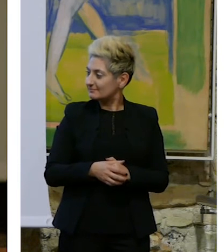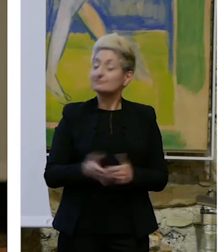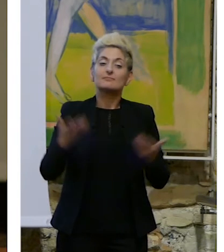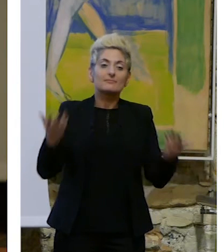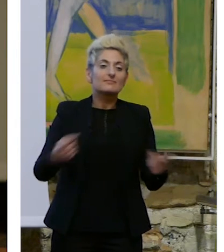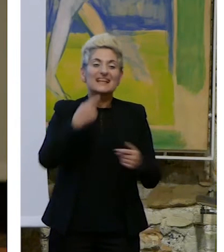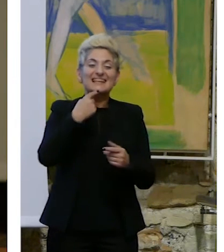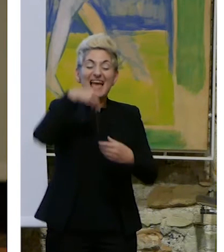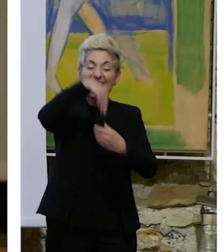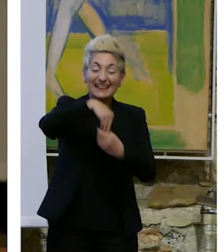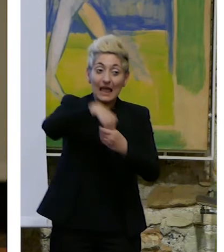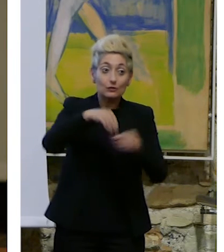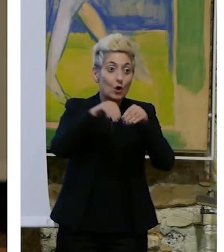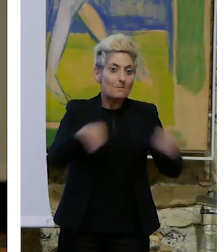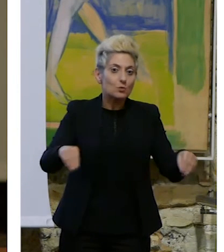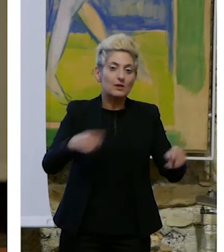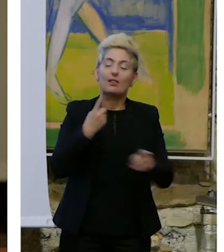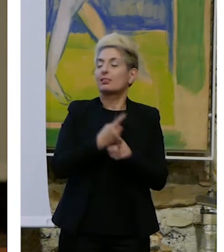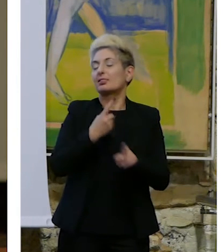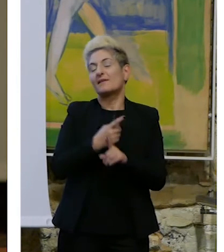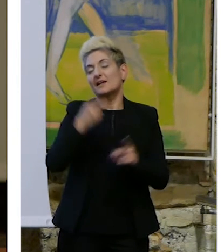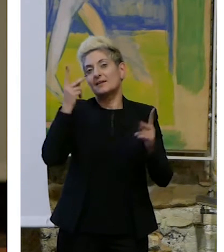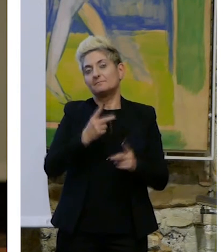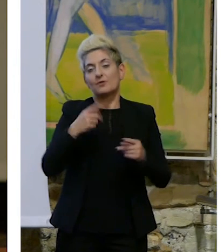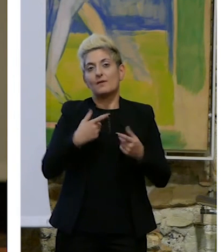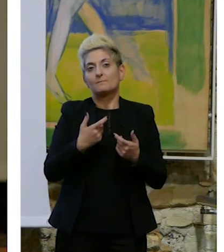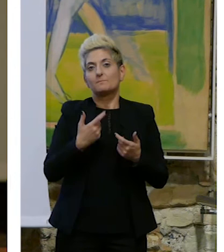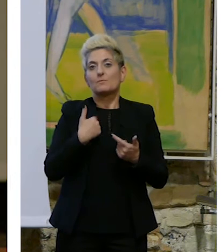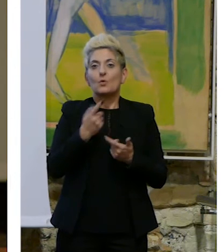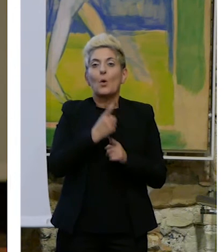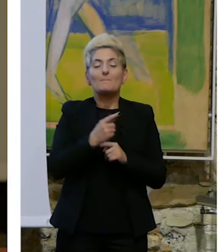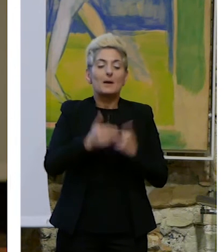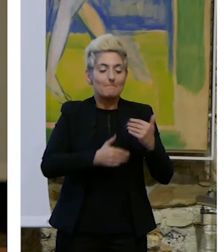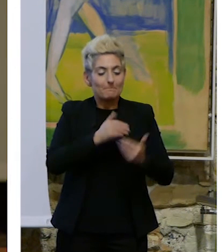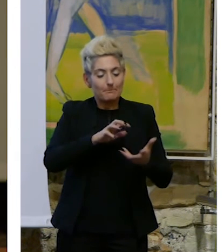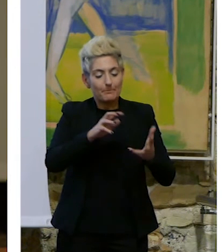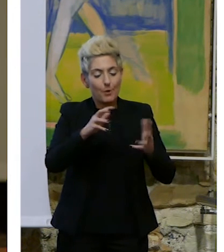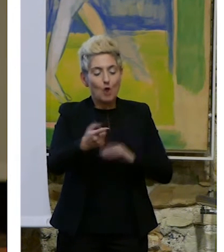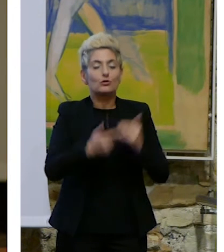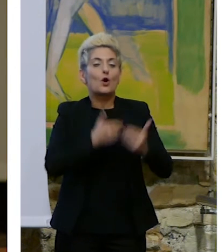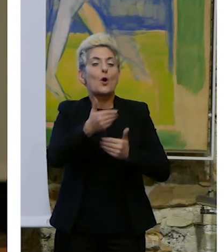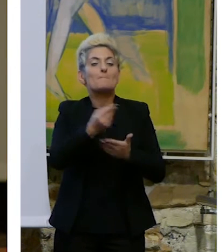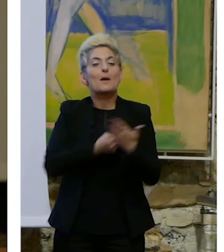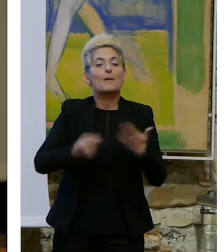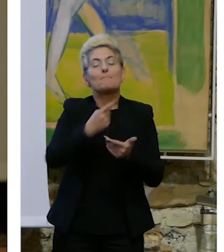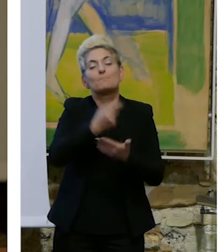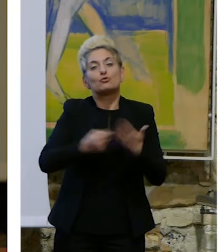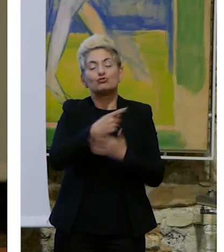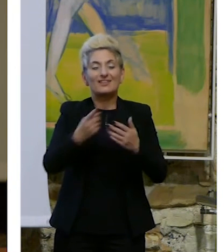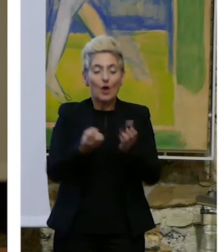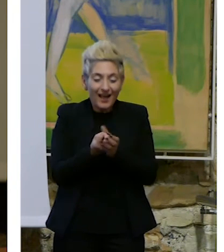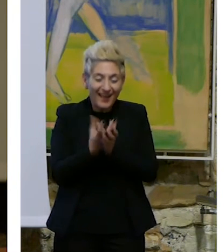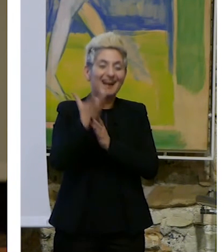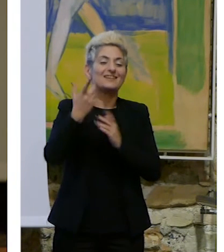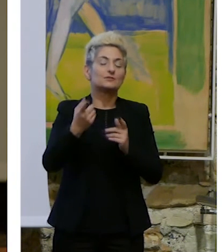Chi è anche all'interno deve avere la fortuna di poter partecipare a un processo di creazione della comunicazione